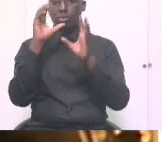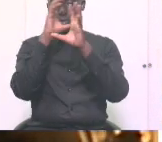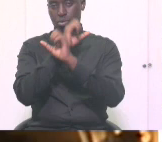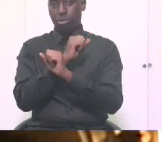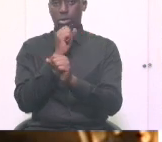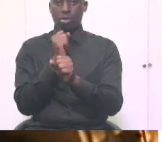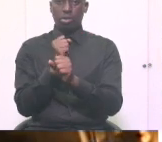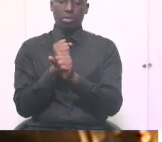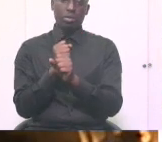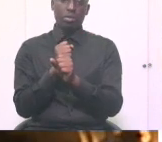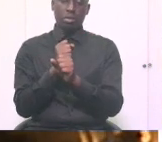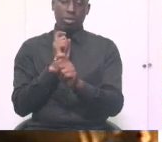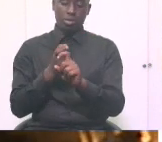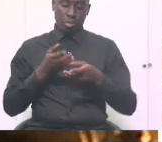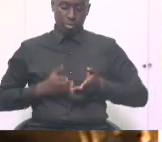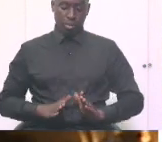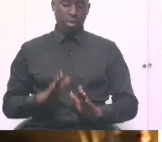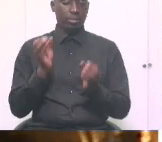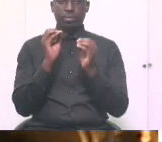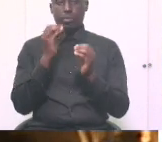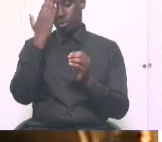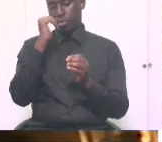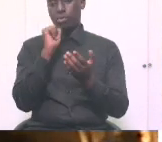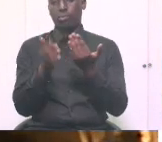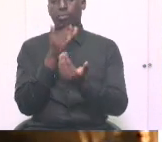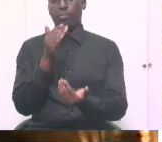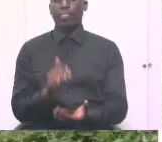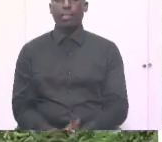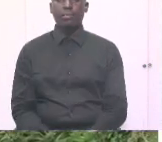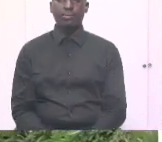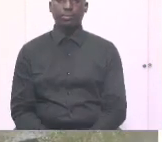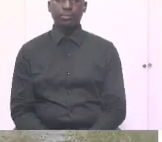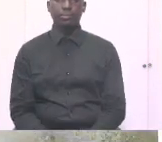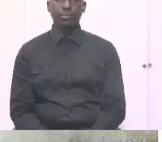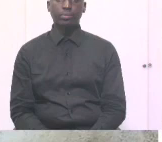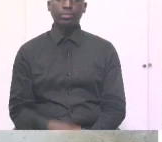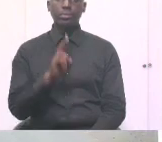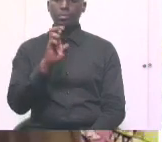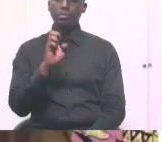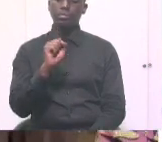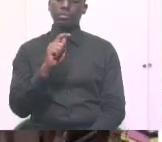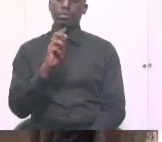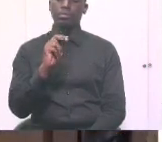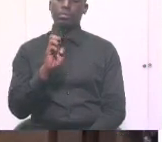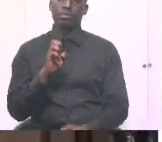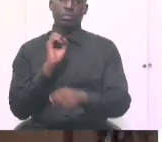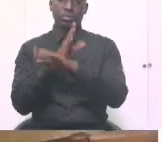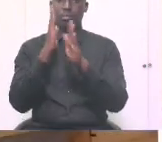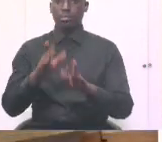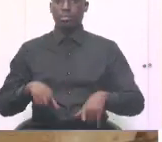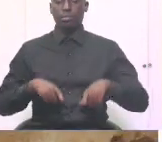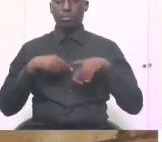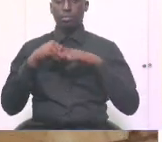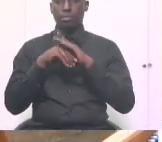kugira ingorane abyara kubera kutitabwaho Jean Didier Ndayisaba arakomeza Yankurije Vestine ni umujyanama w'ubuzima mu kagari ka Ngoma